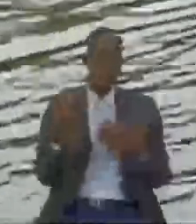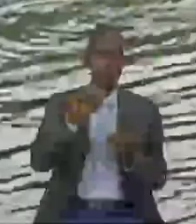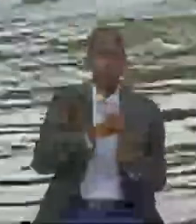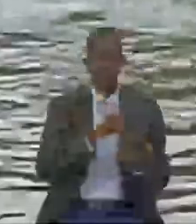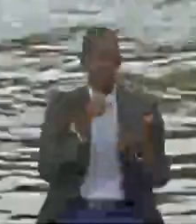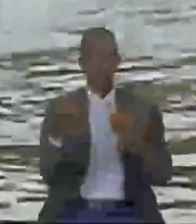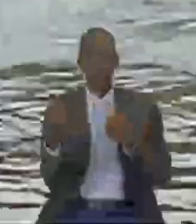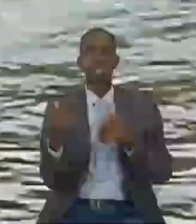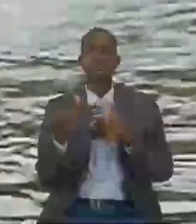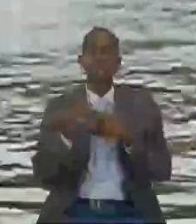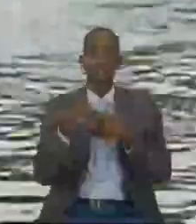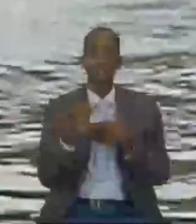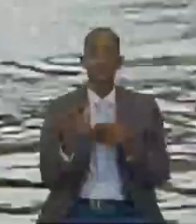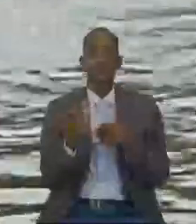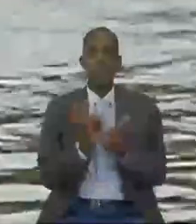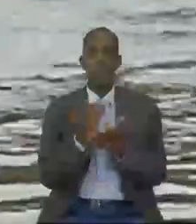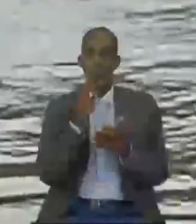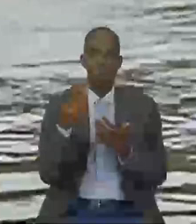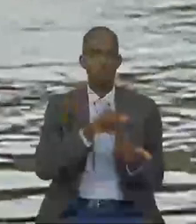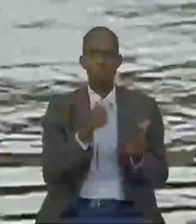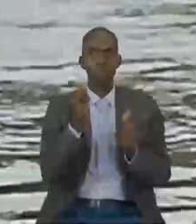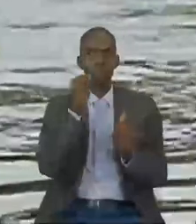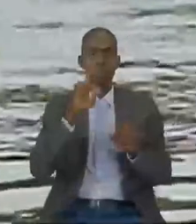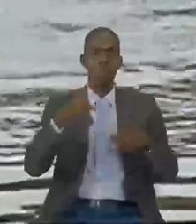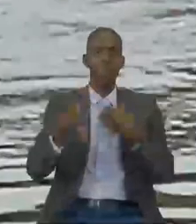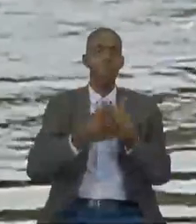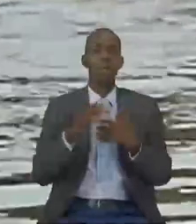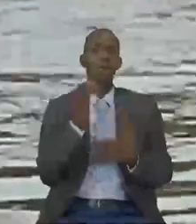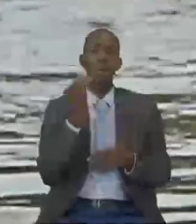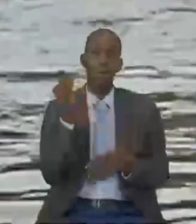allés au baptême d'eau. Après le baptême d'eau, ce jour-là,